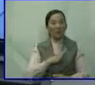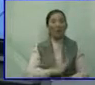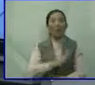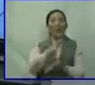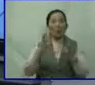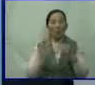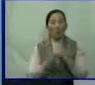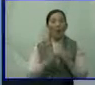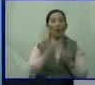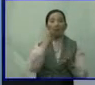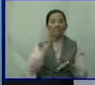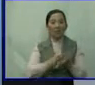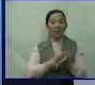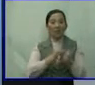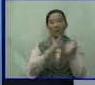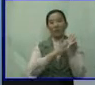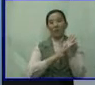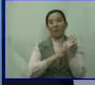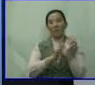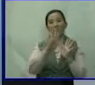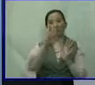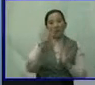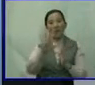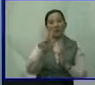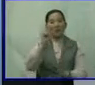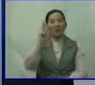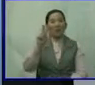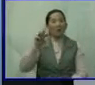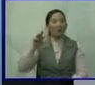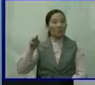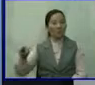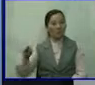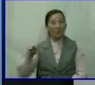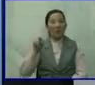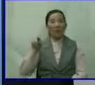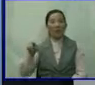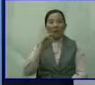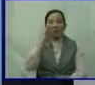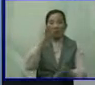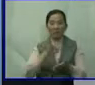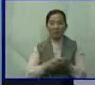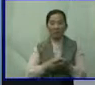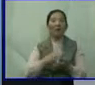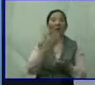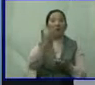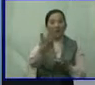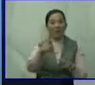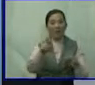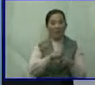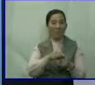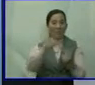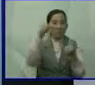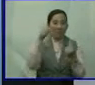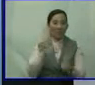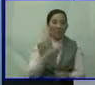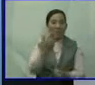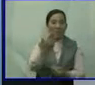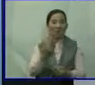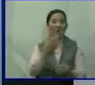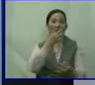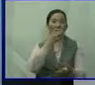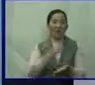– 85 километров. Этот ответ, надеюсь, совпал и с вашим ответом.